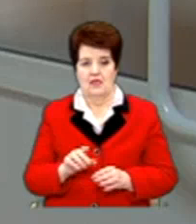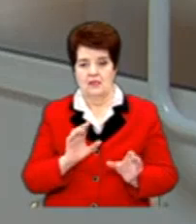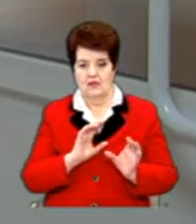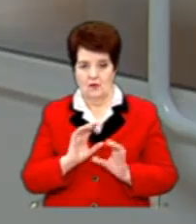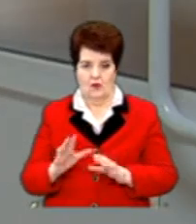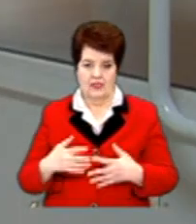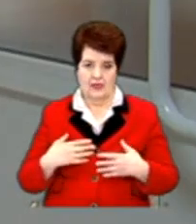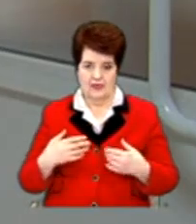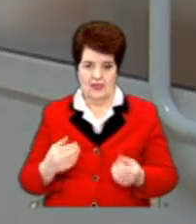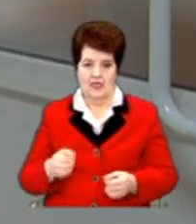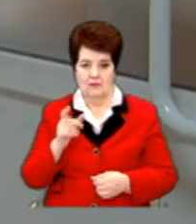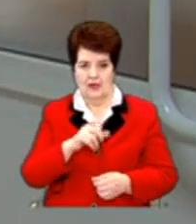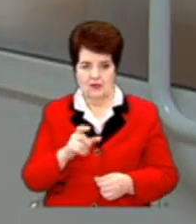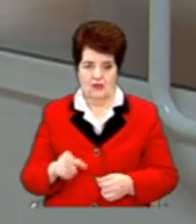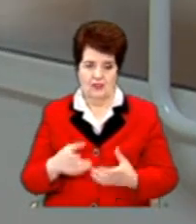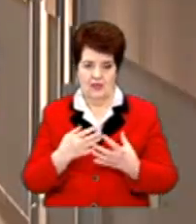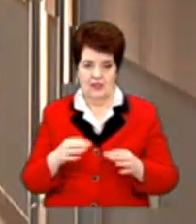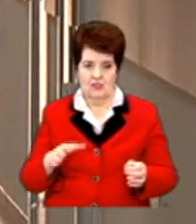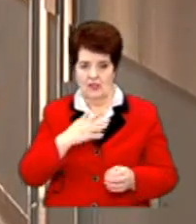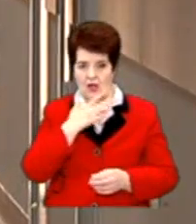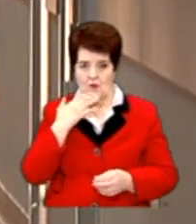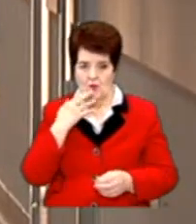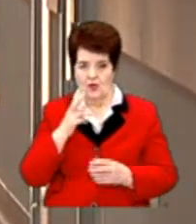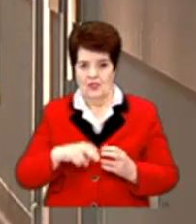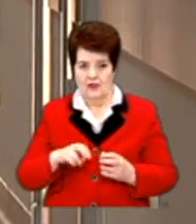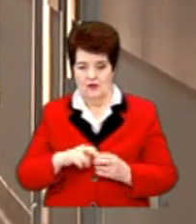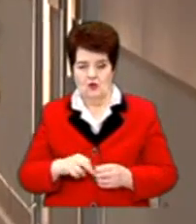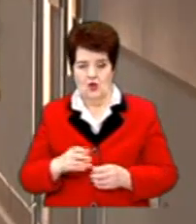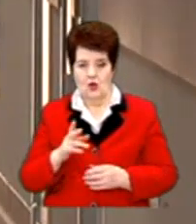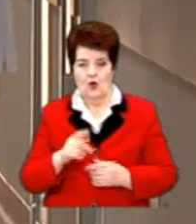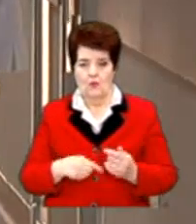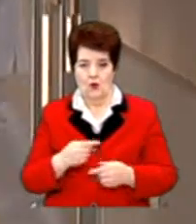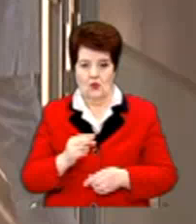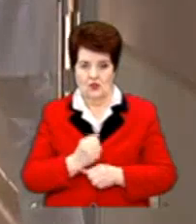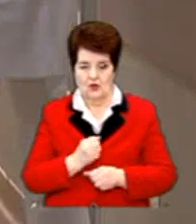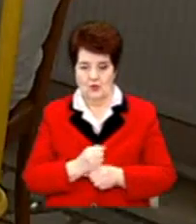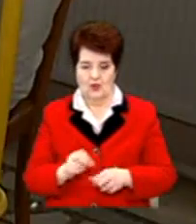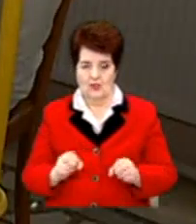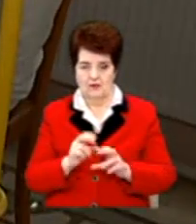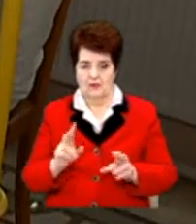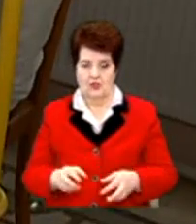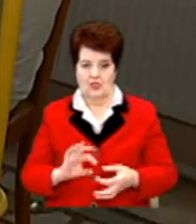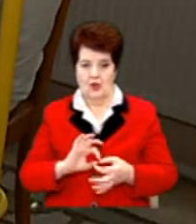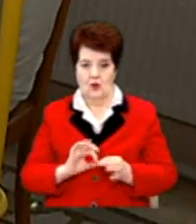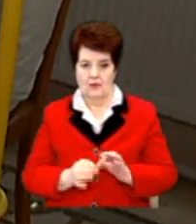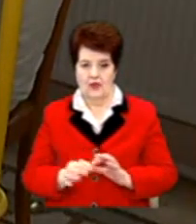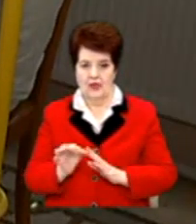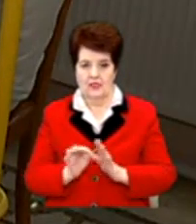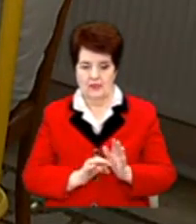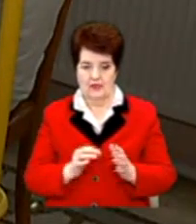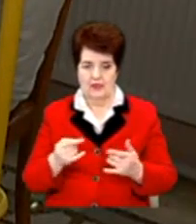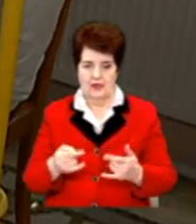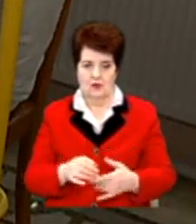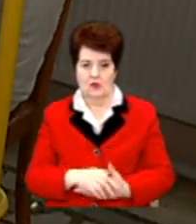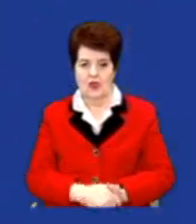asigurării de sănătate, pacienții vor avea acces la mai multe investigații și proceduri medicale de specialitate. Amănunte vă oferim imediat în